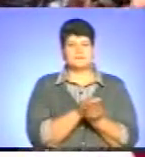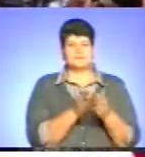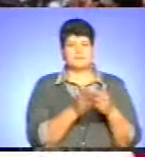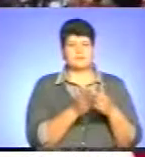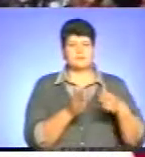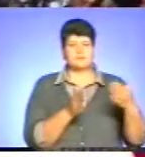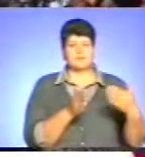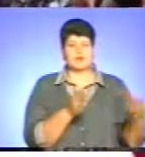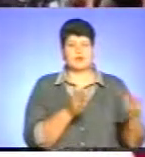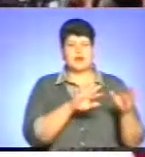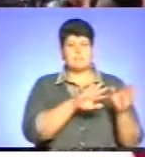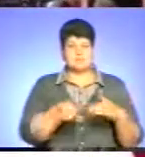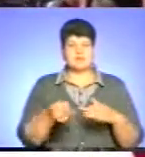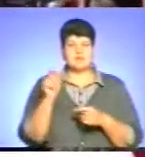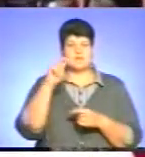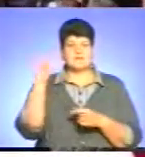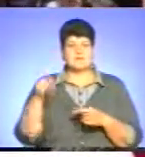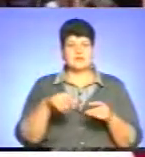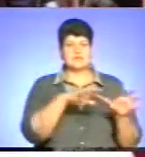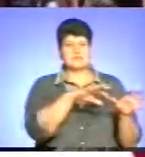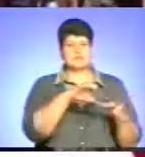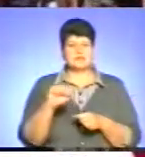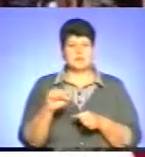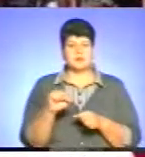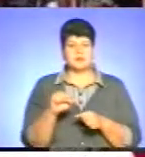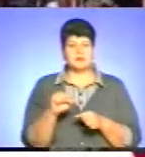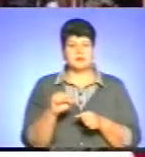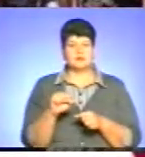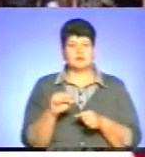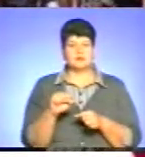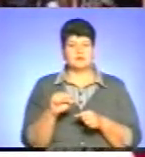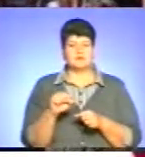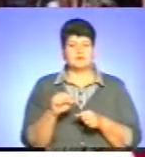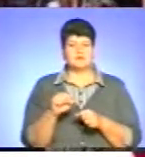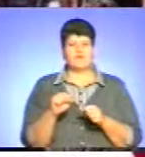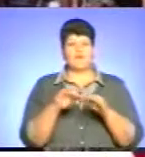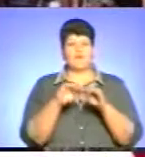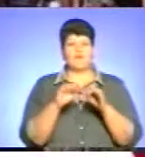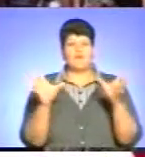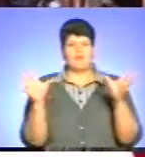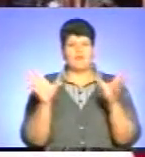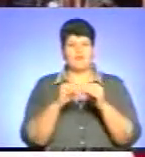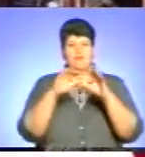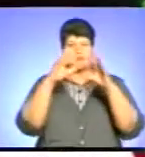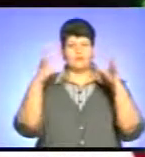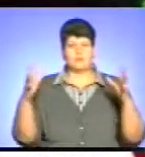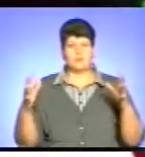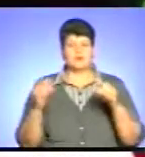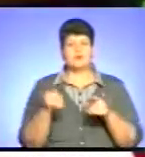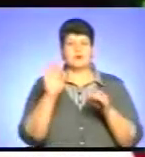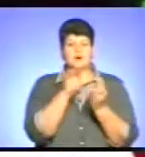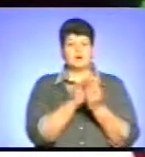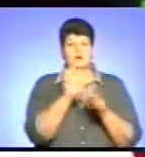А після, каже, війни заберете його в братську могилу і там перепоховаєте.